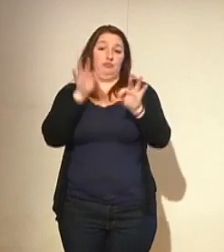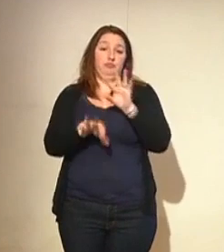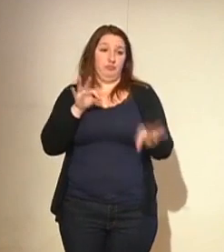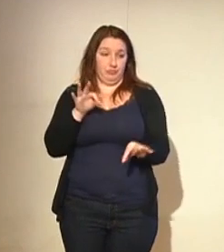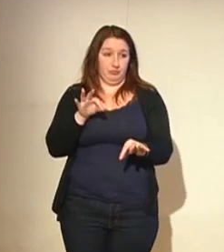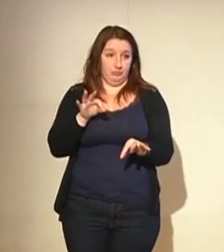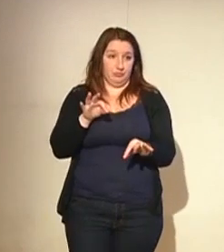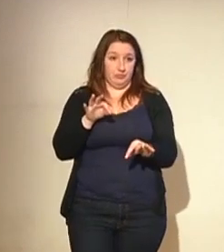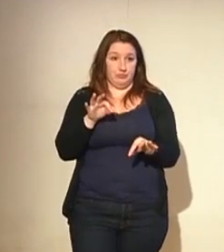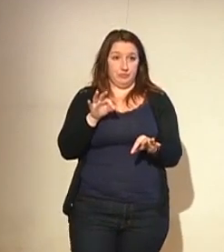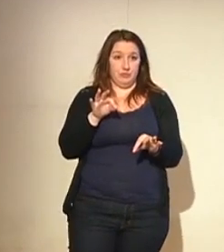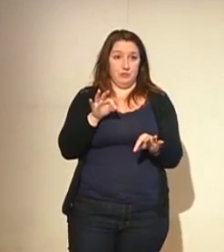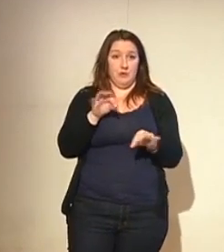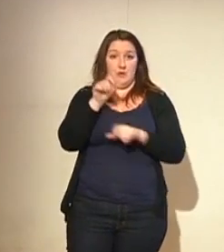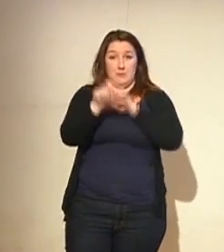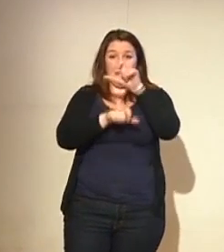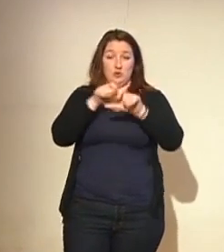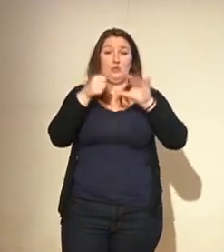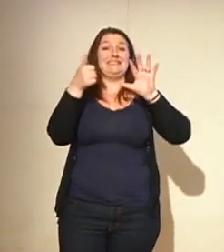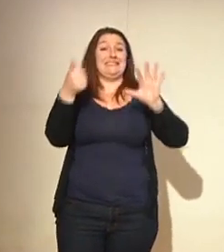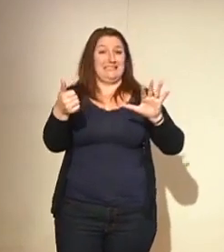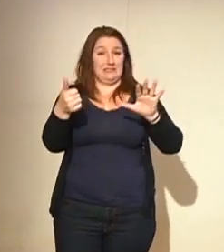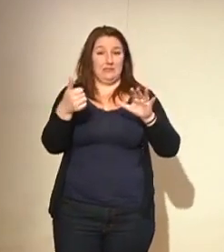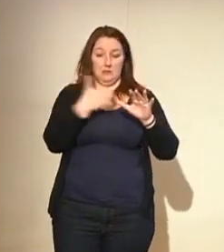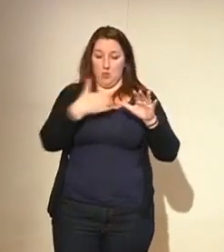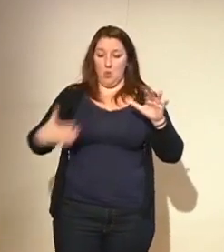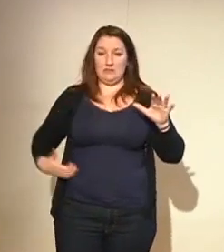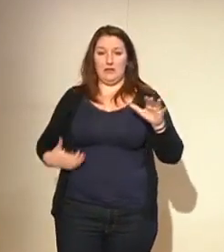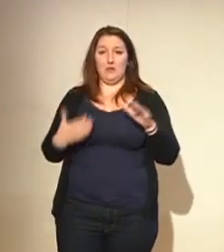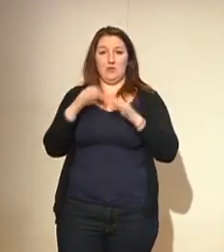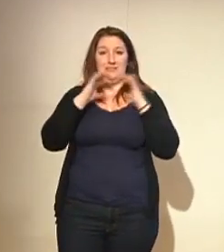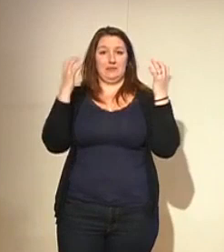désigner si membres représentant le conseil municipal